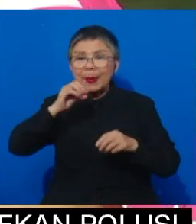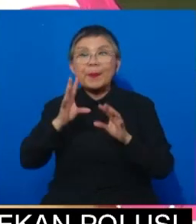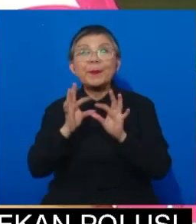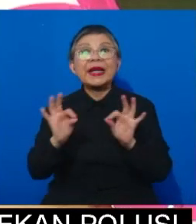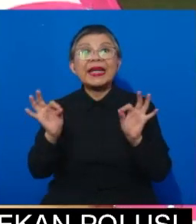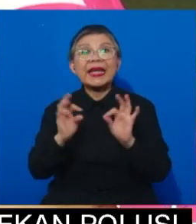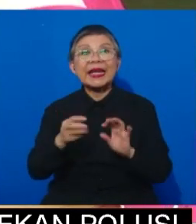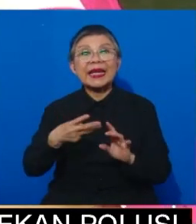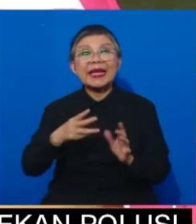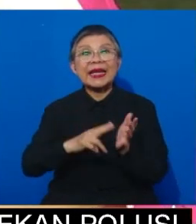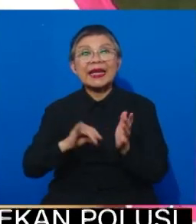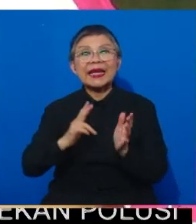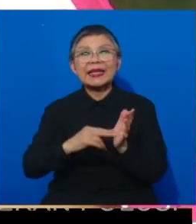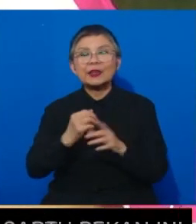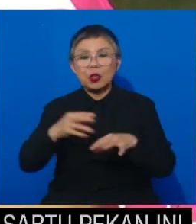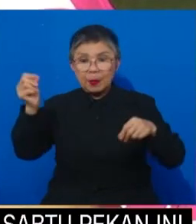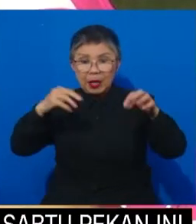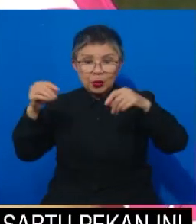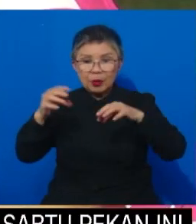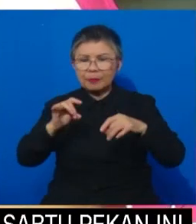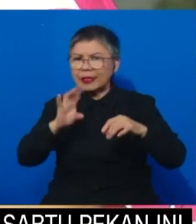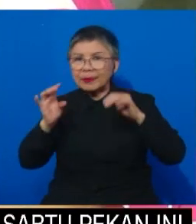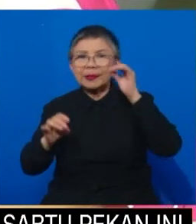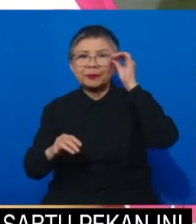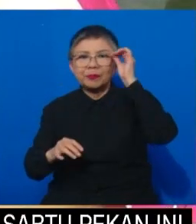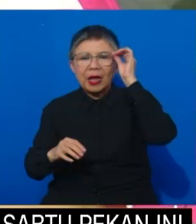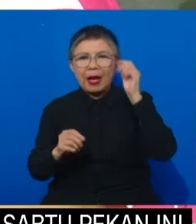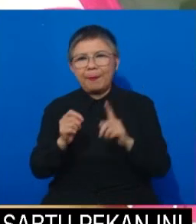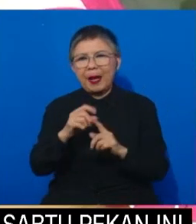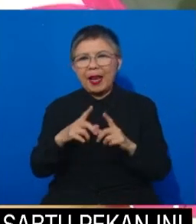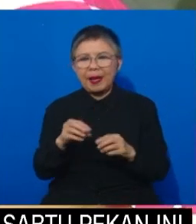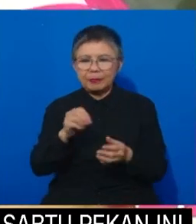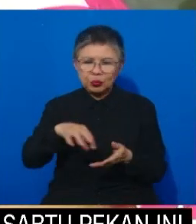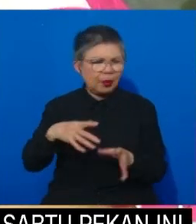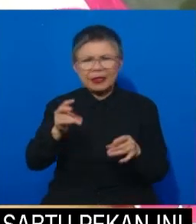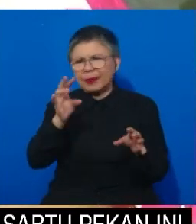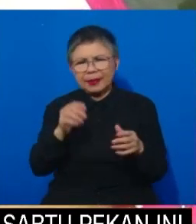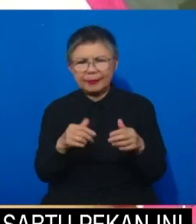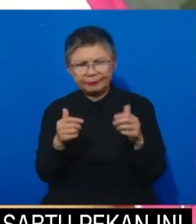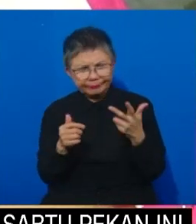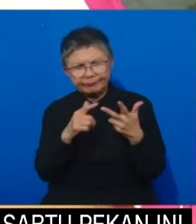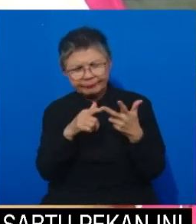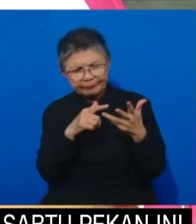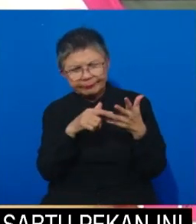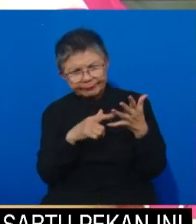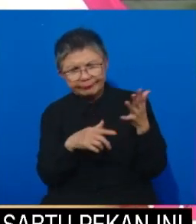bening. Terus rempah-rempahnya ya pala, merica, kayu manis,